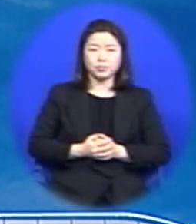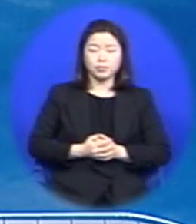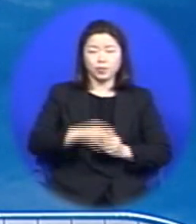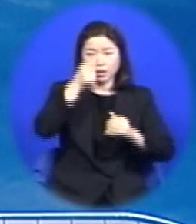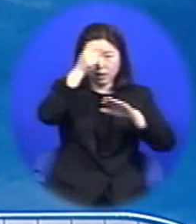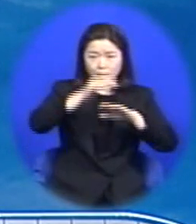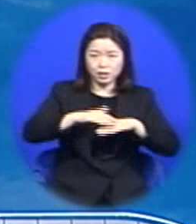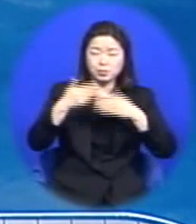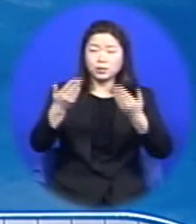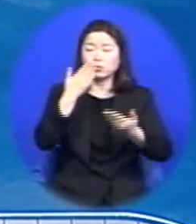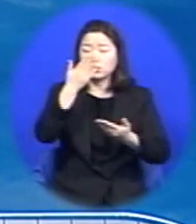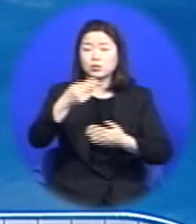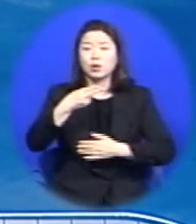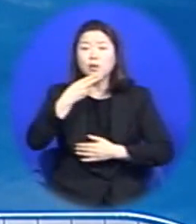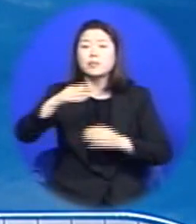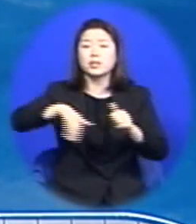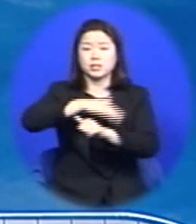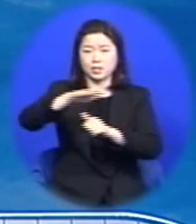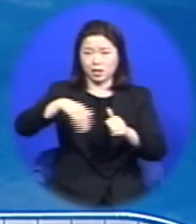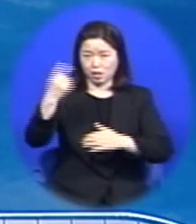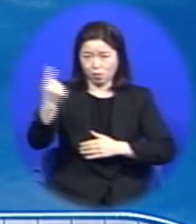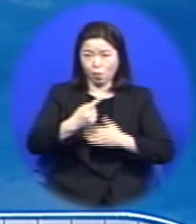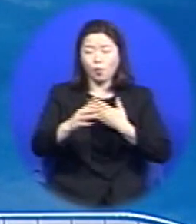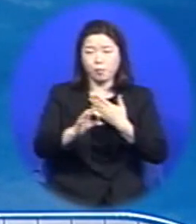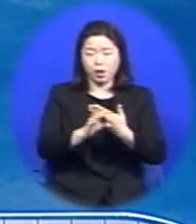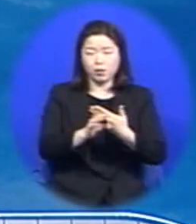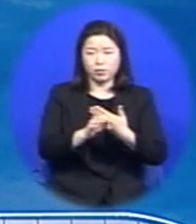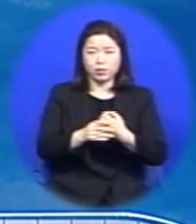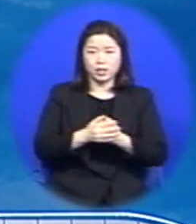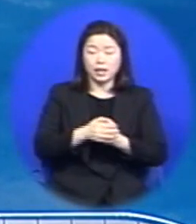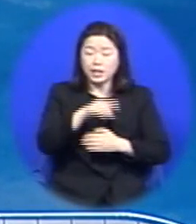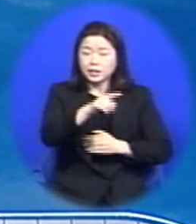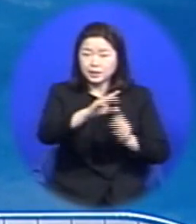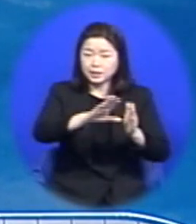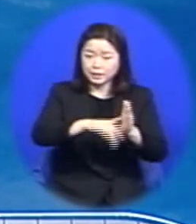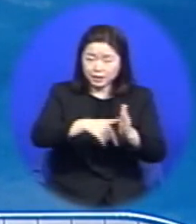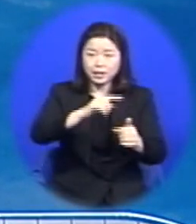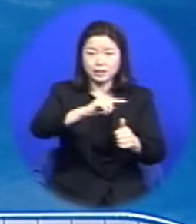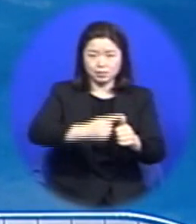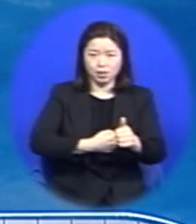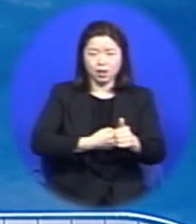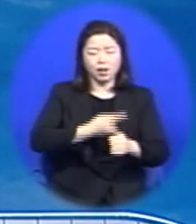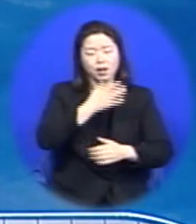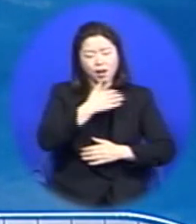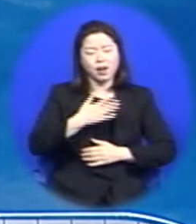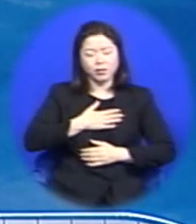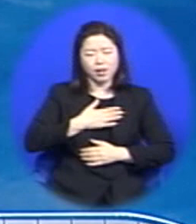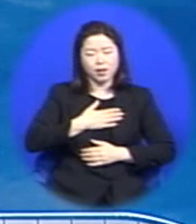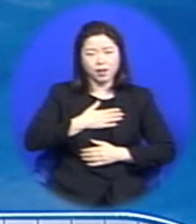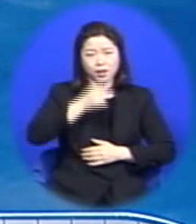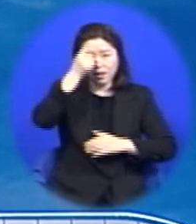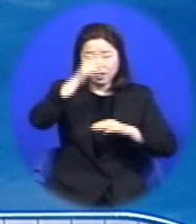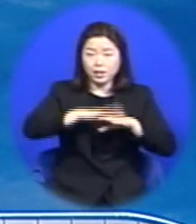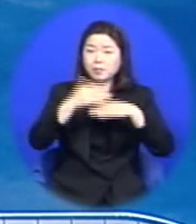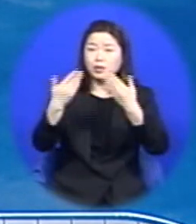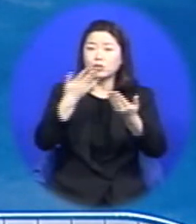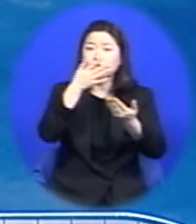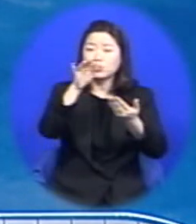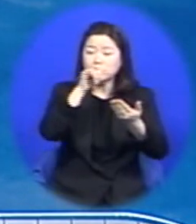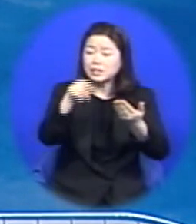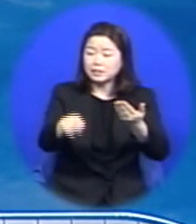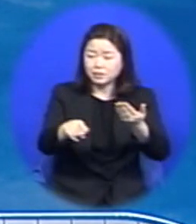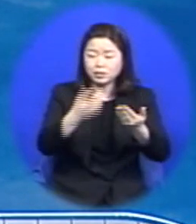예배 드릴 수 없는 상황이 한번 오면 그때서야 아, 내가 예배 드릴 수 있었던 것이